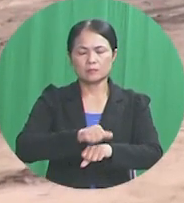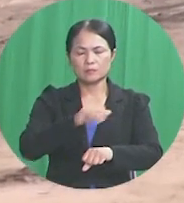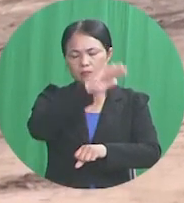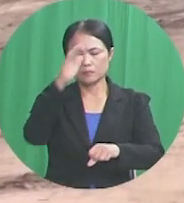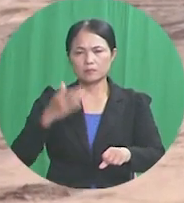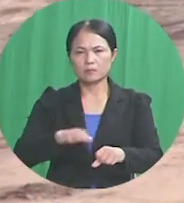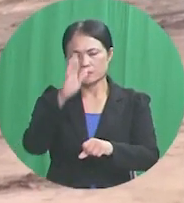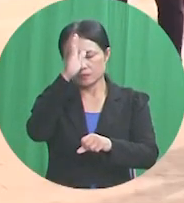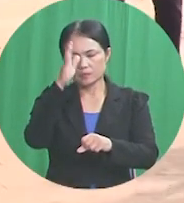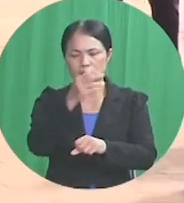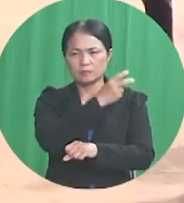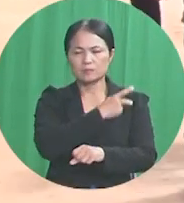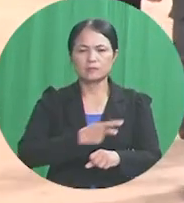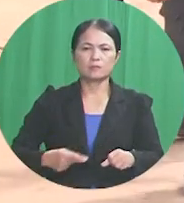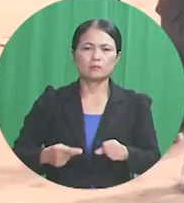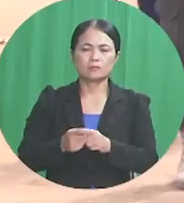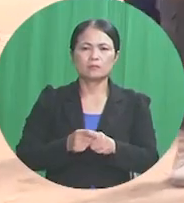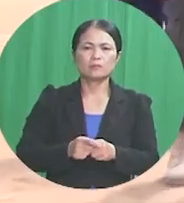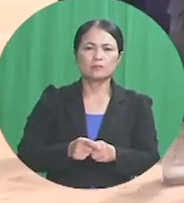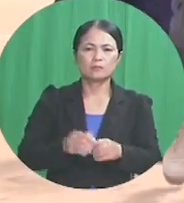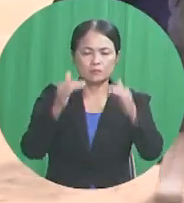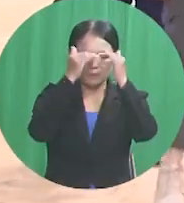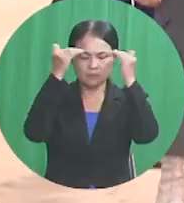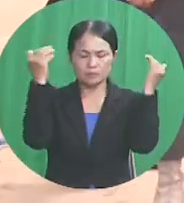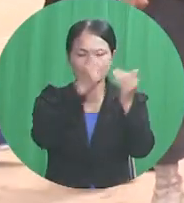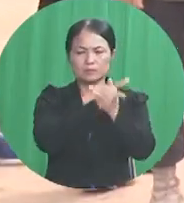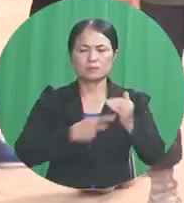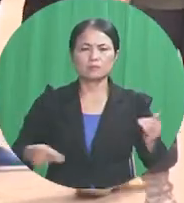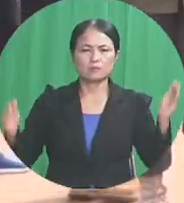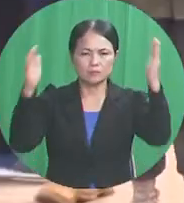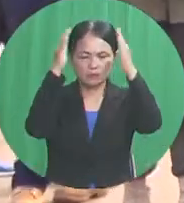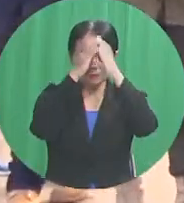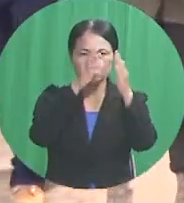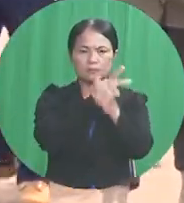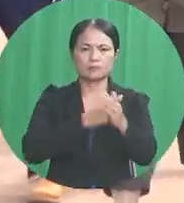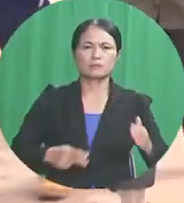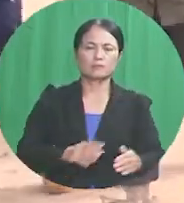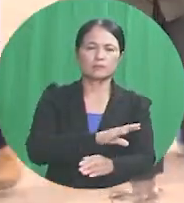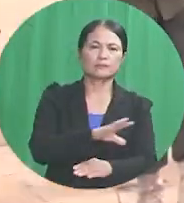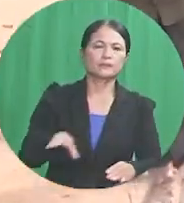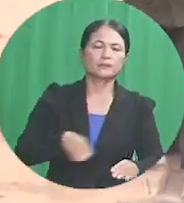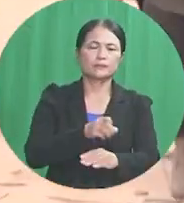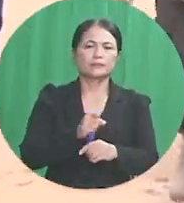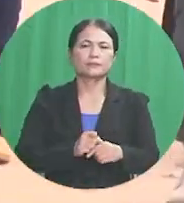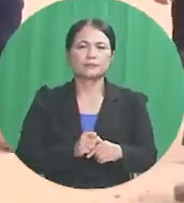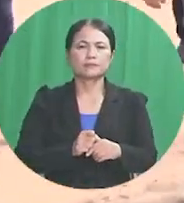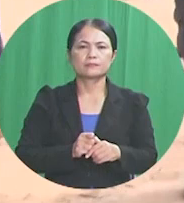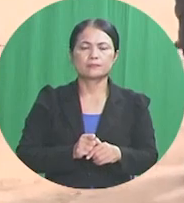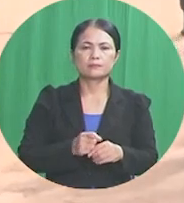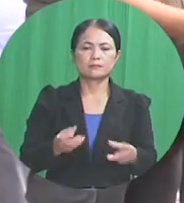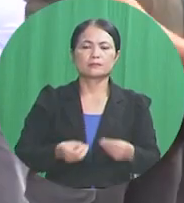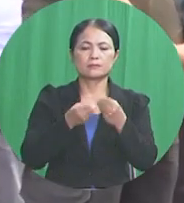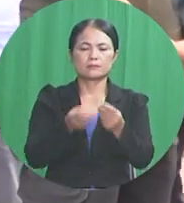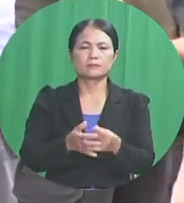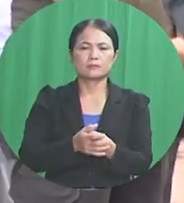การนาประบาทสำได้ประบรมนิตนโรดามไซฮามุนีประมหากษัตริย์ในประหริจนาจักรกัมพูชีพระประหริ